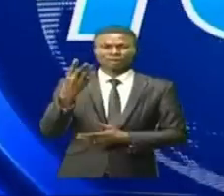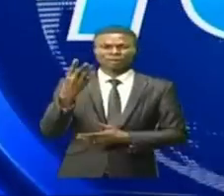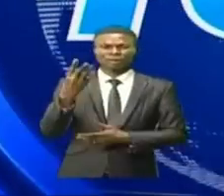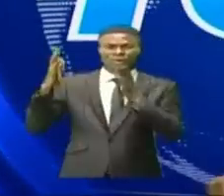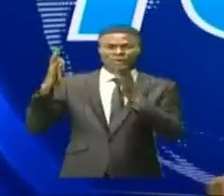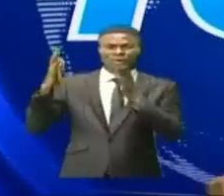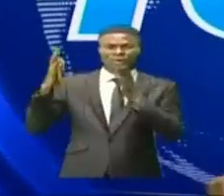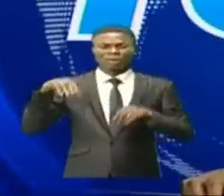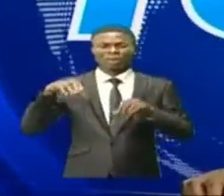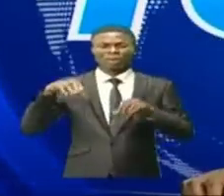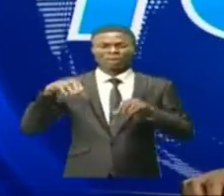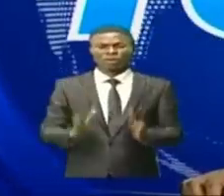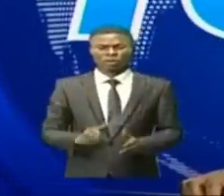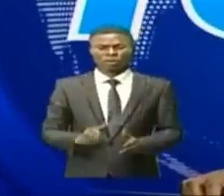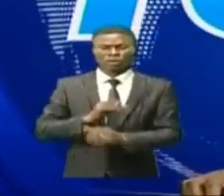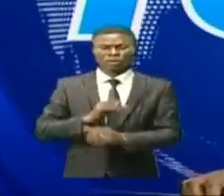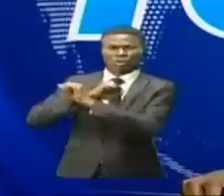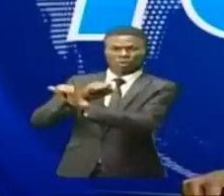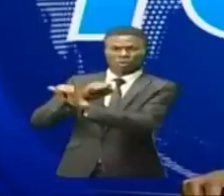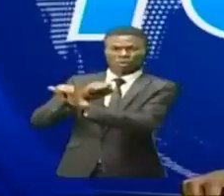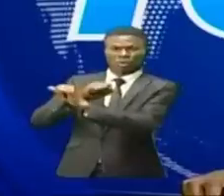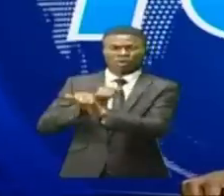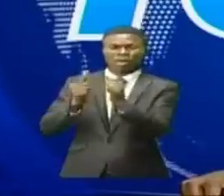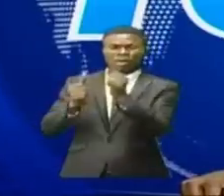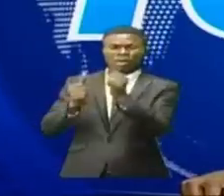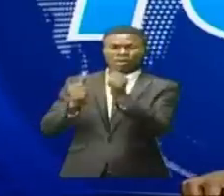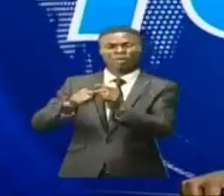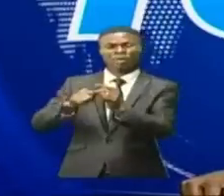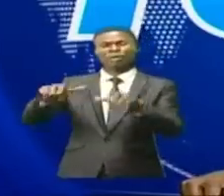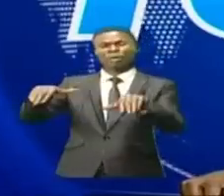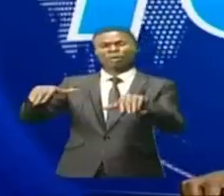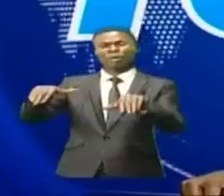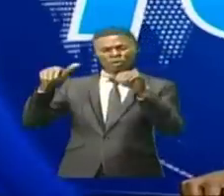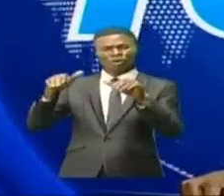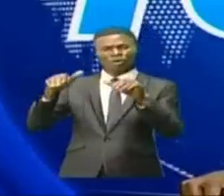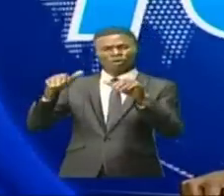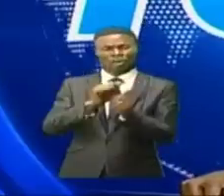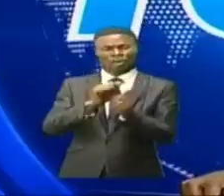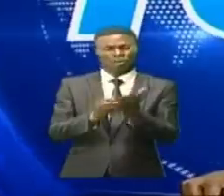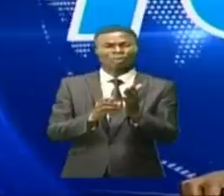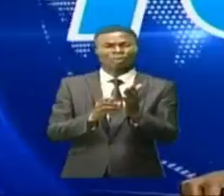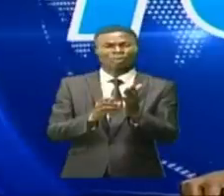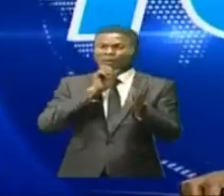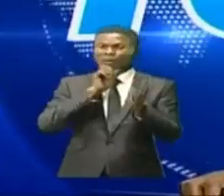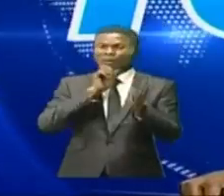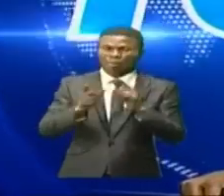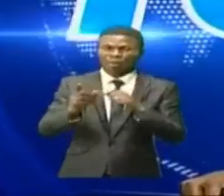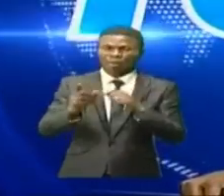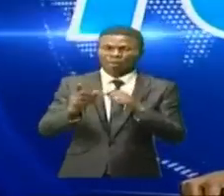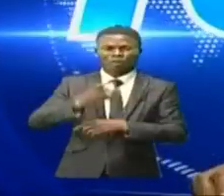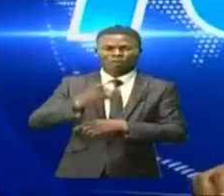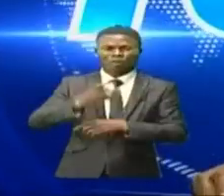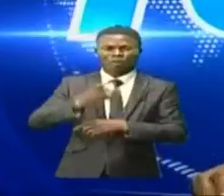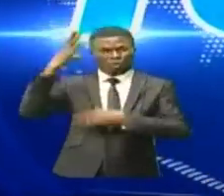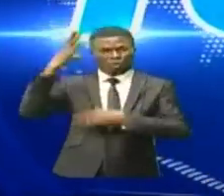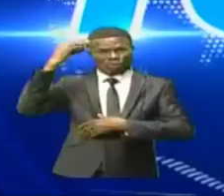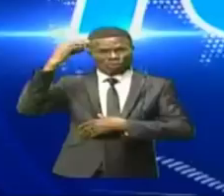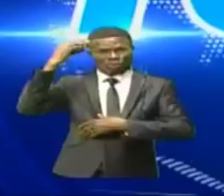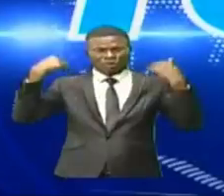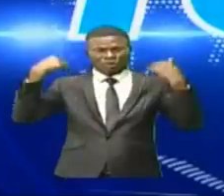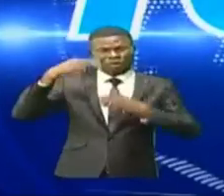l'État congolais dans la protection des réfugiés sont là les thématiques développées au cours d'une journée d'échange entre les